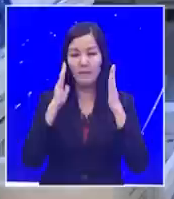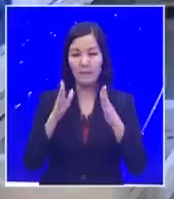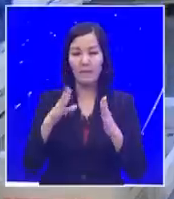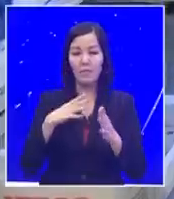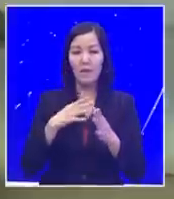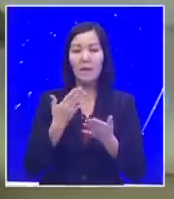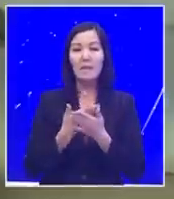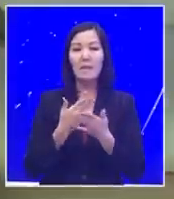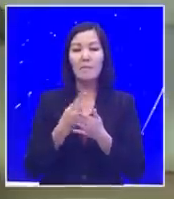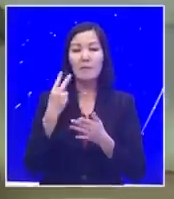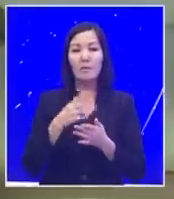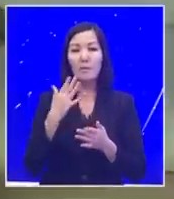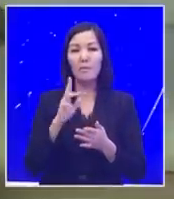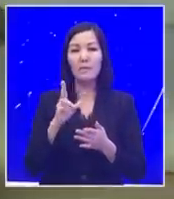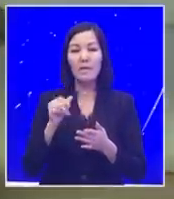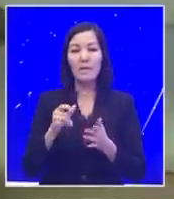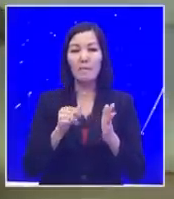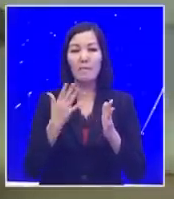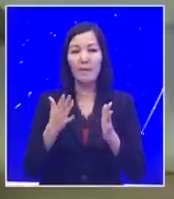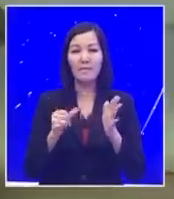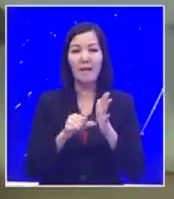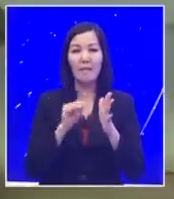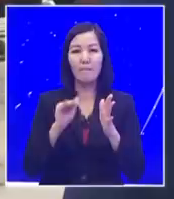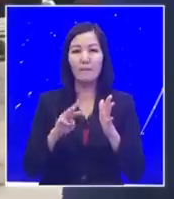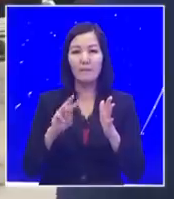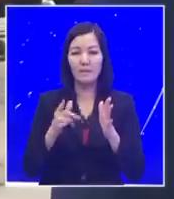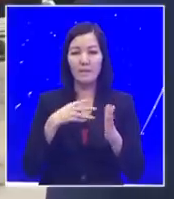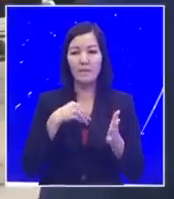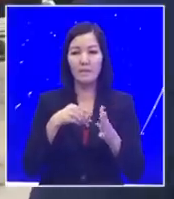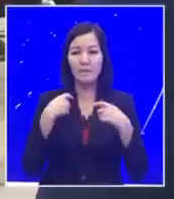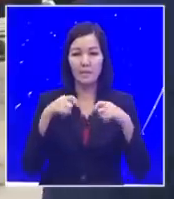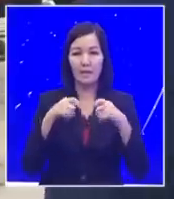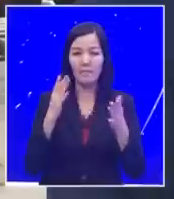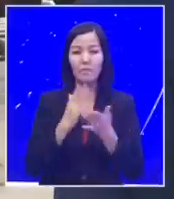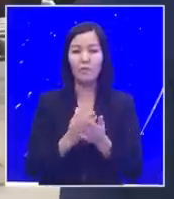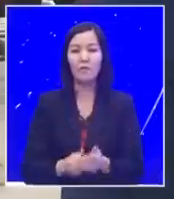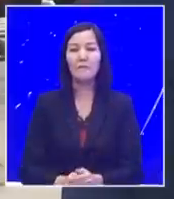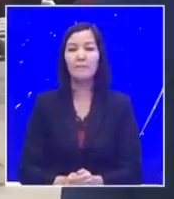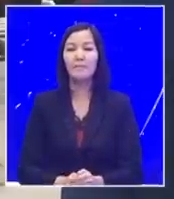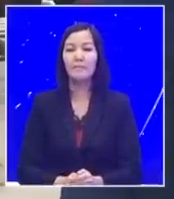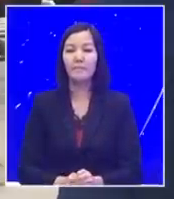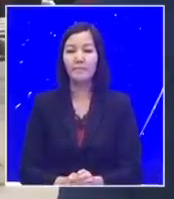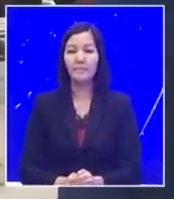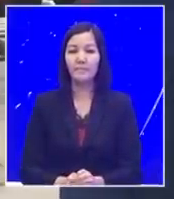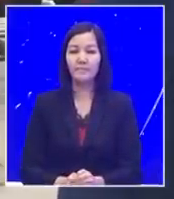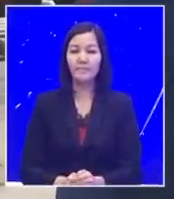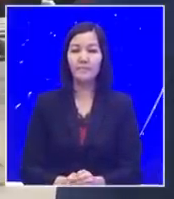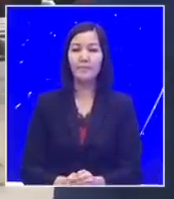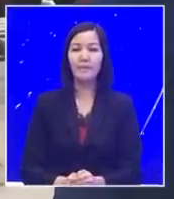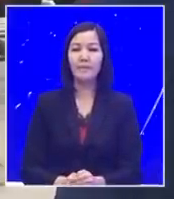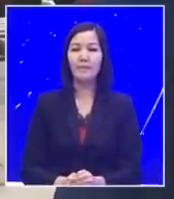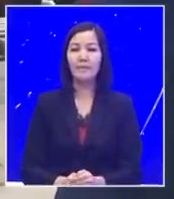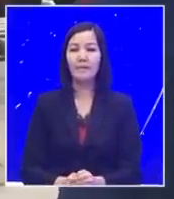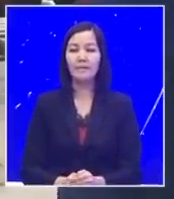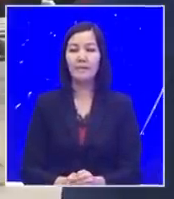отыр. Мәселен, 25 келілік ұн 5-6 мың теңгеден сатылып тұр. Продовольственная часть на территории рынка Алтын Орды работает в